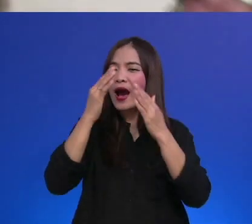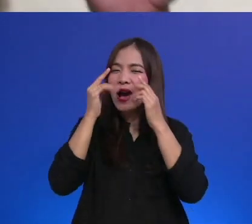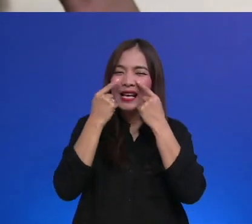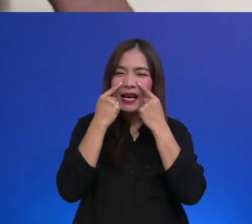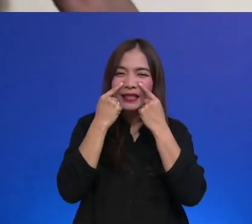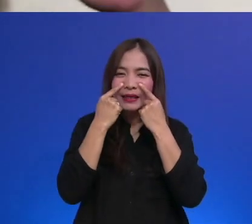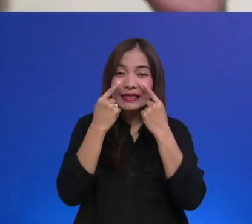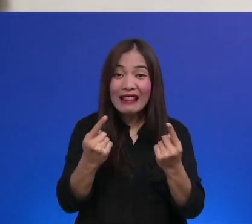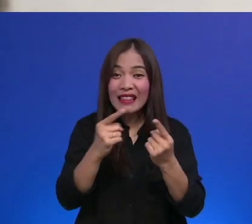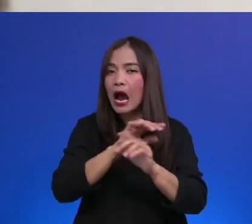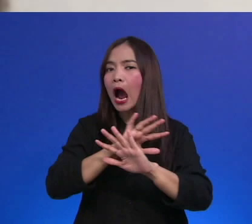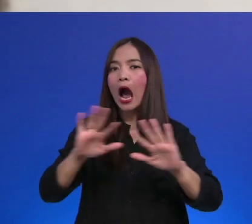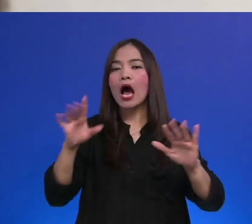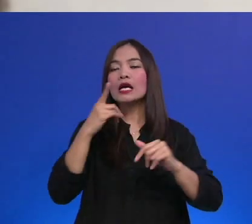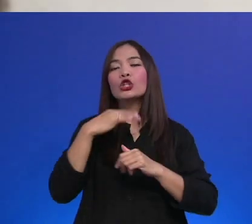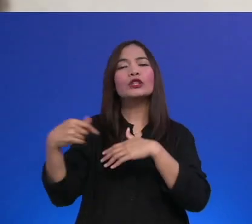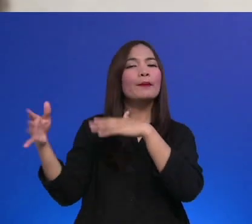seperti angin